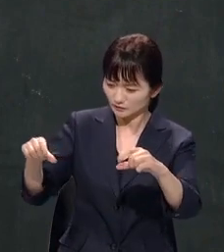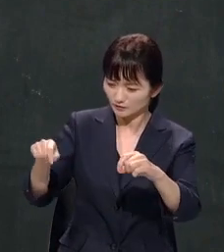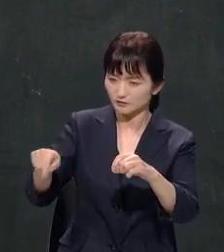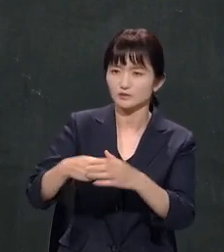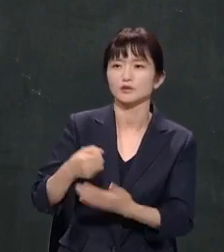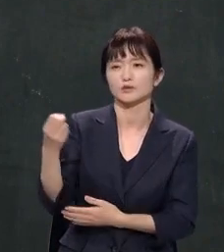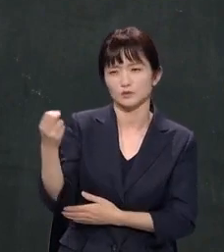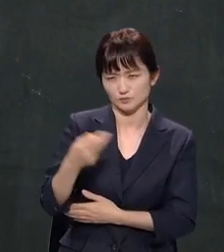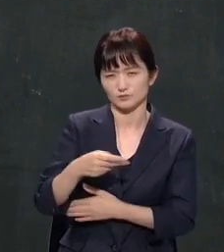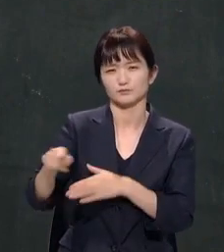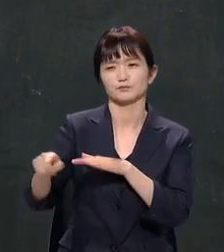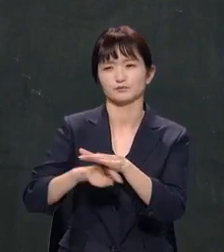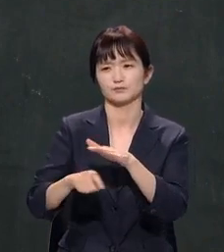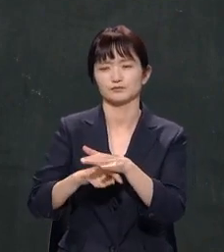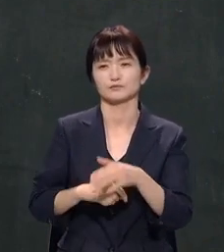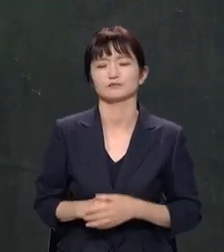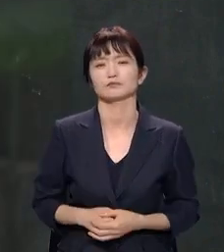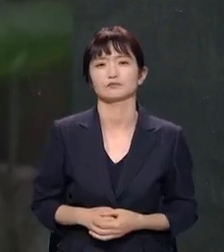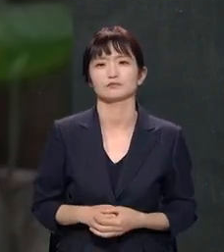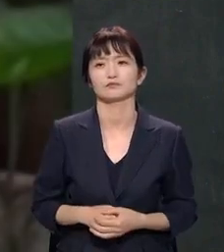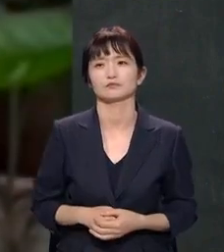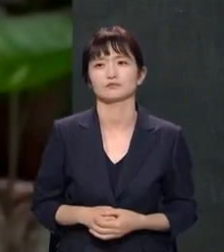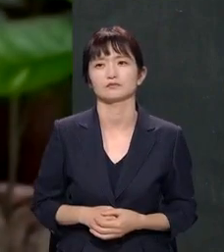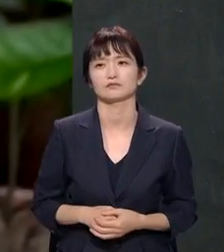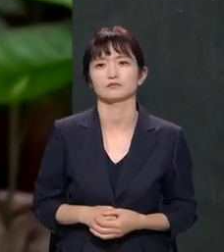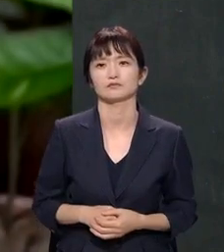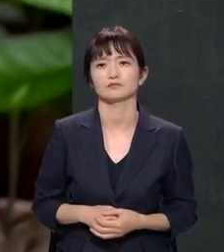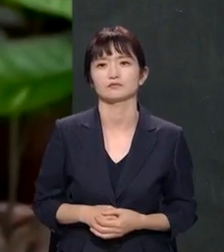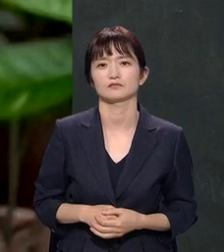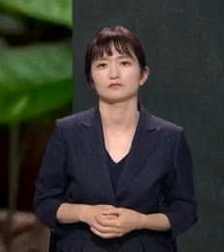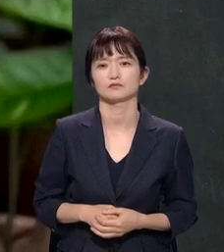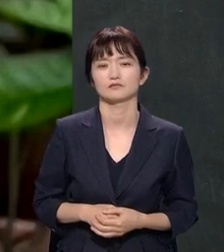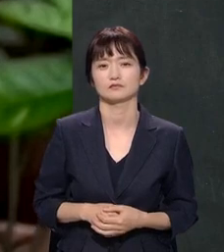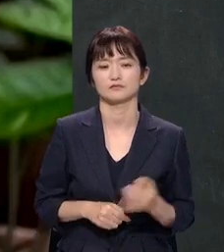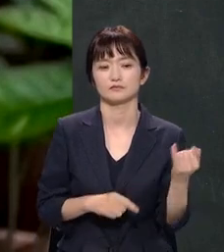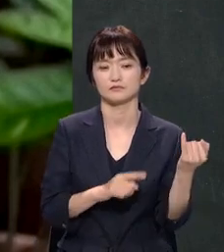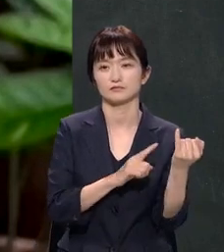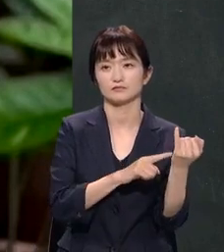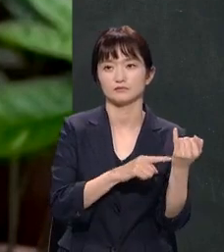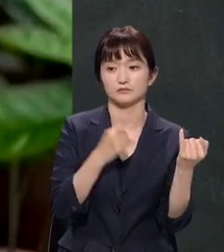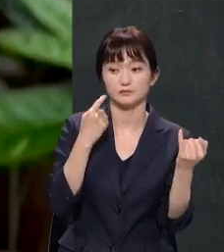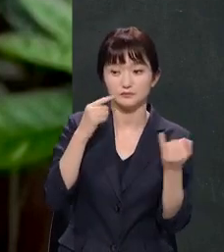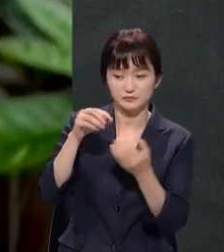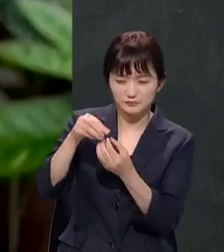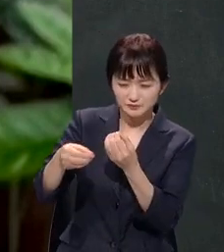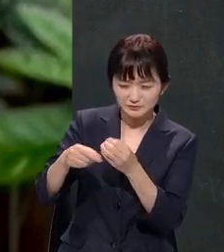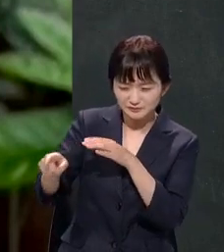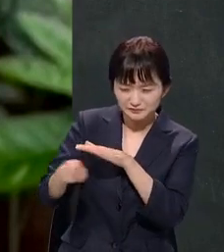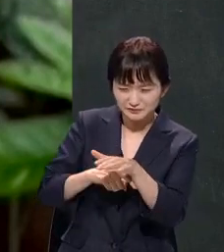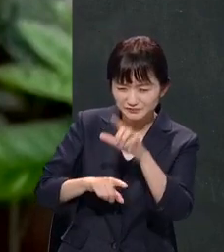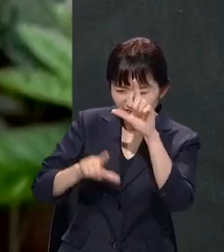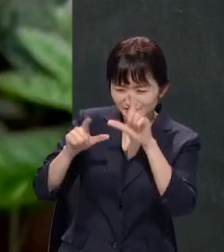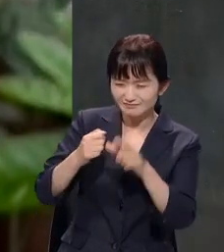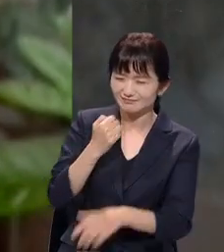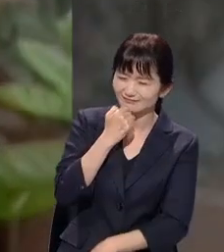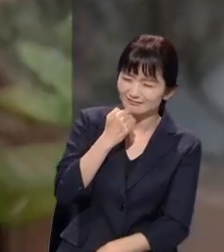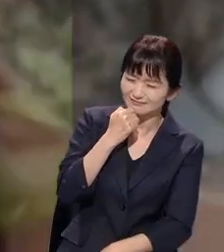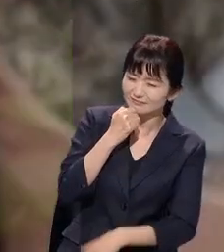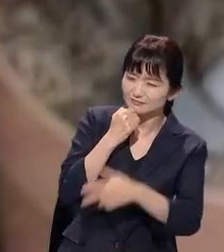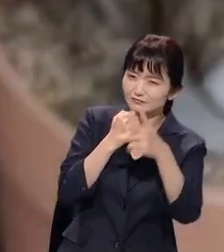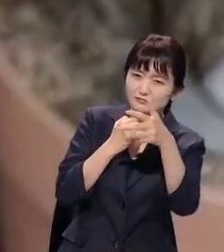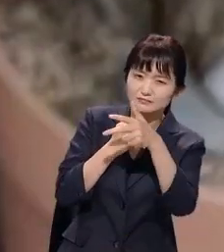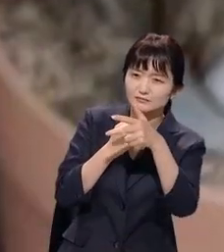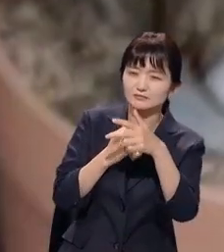또 이런 일이 있었던 거고요 제보자에 따르면 옆에 있던 일행 여성은 오른 춤추는 그 모습이 웃기다는 듯이 영상까지 찍었다고